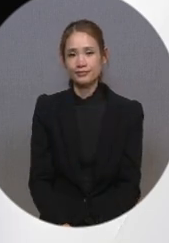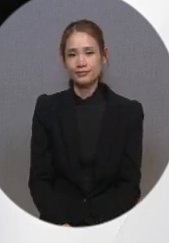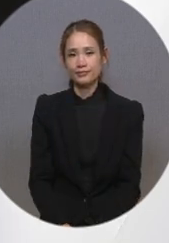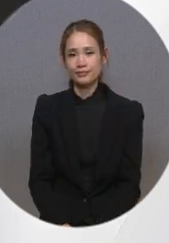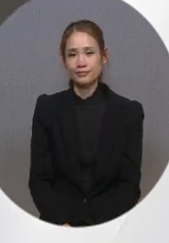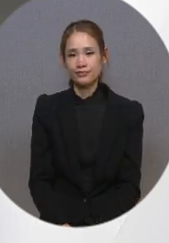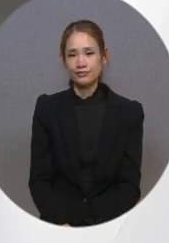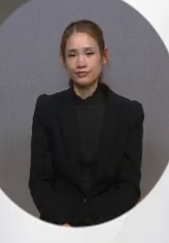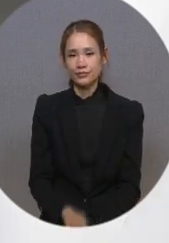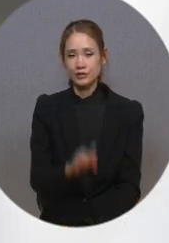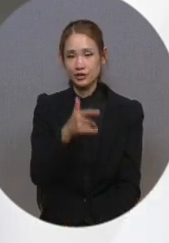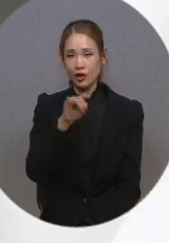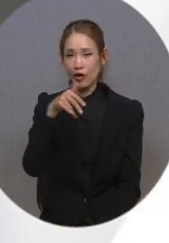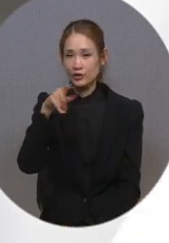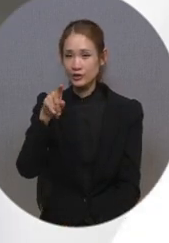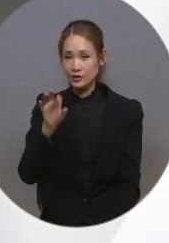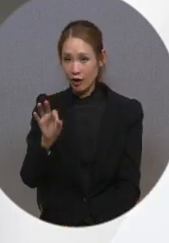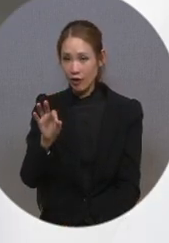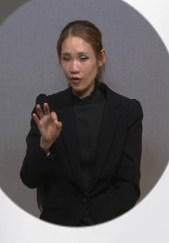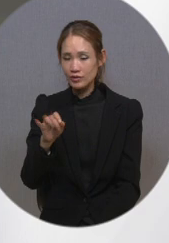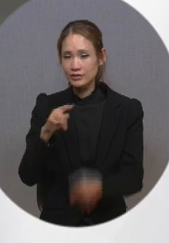설정 창을 엽니다.